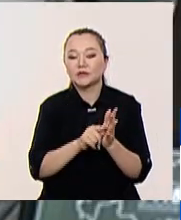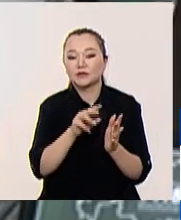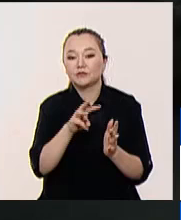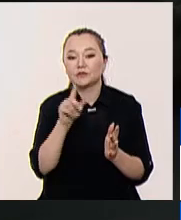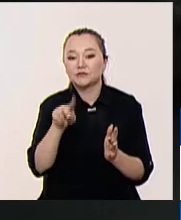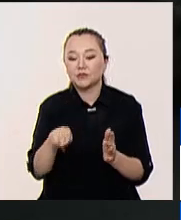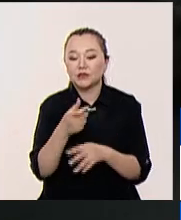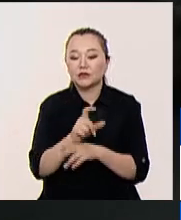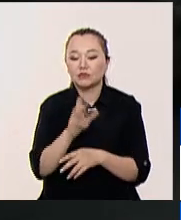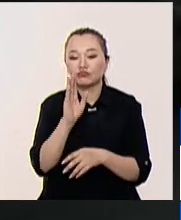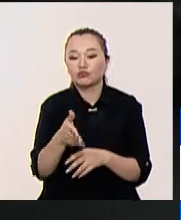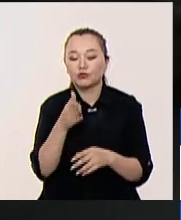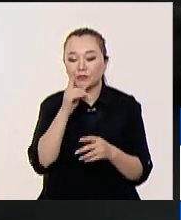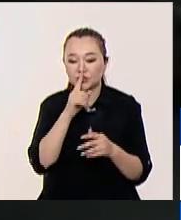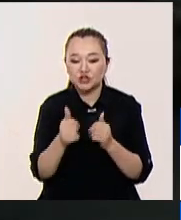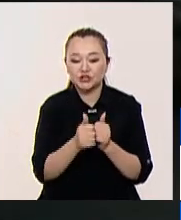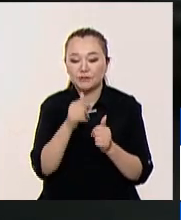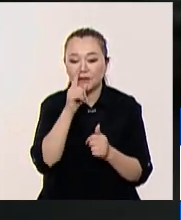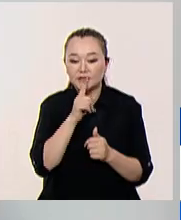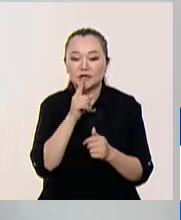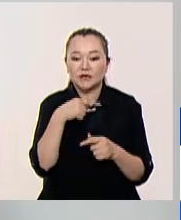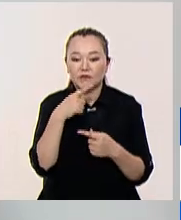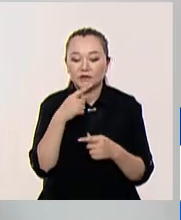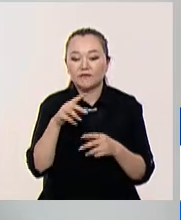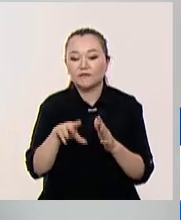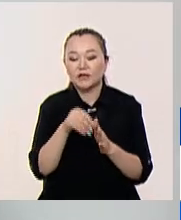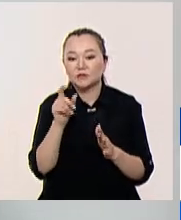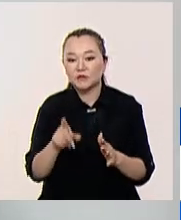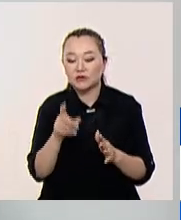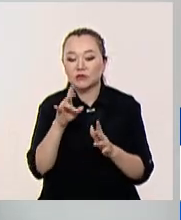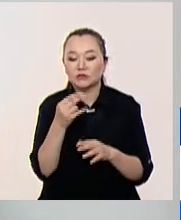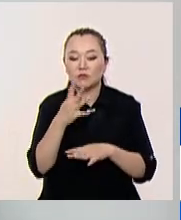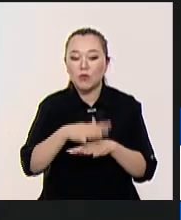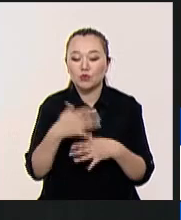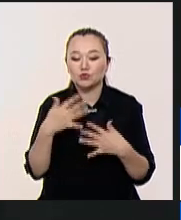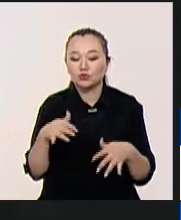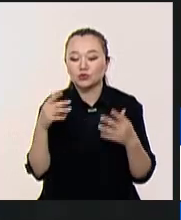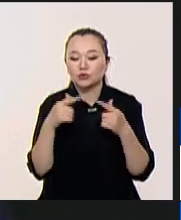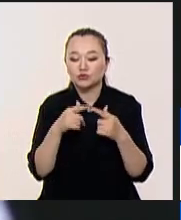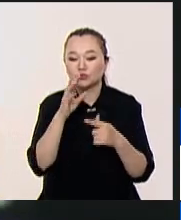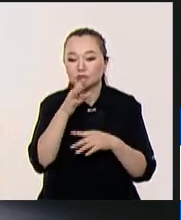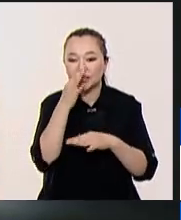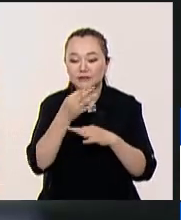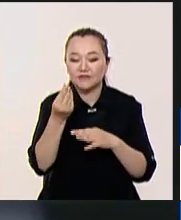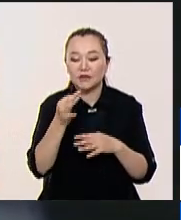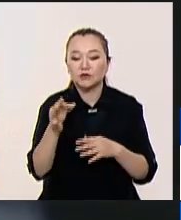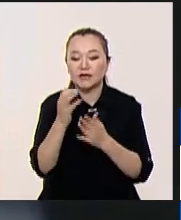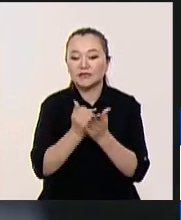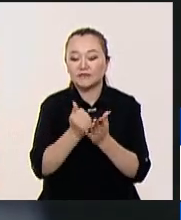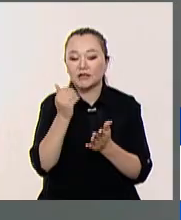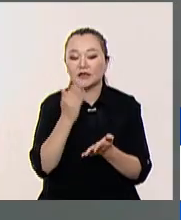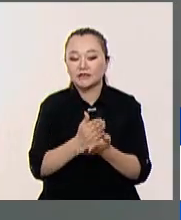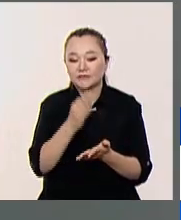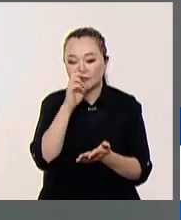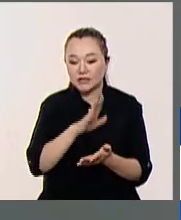пенсий, станет известно уже в ближайшие месяцы, говорят в ведомстве. В Нацбанке уже уточняют бюджет. По словам экономистов, резервы в стране